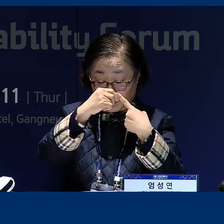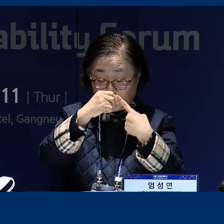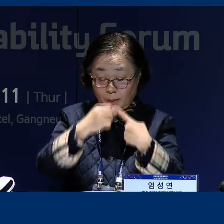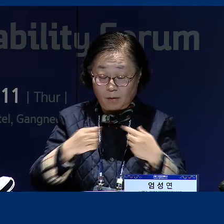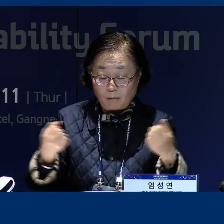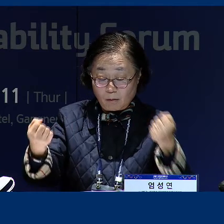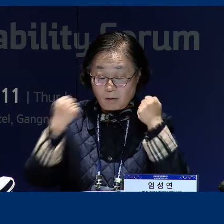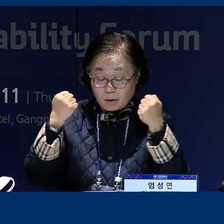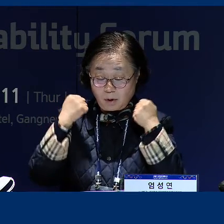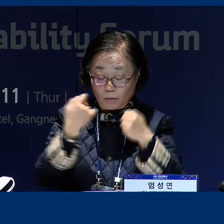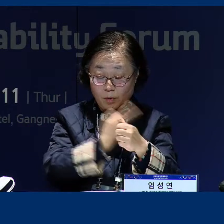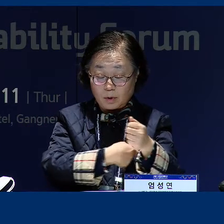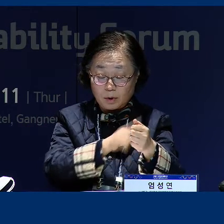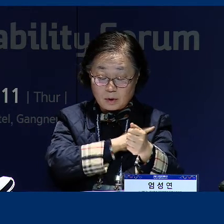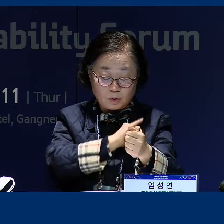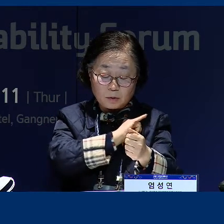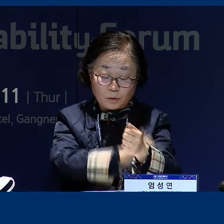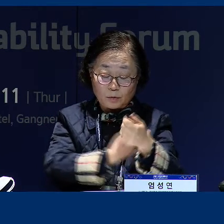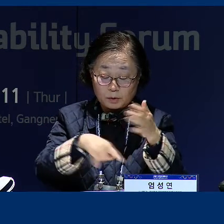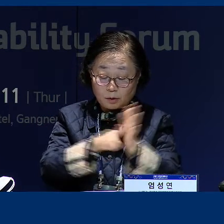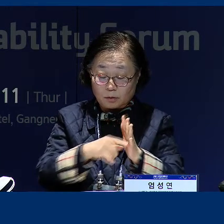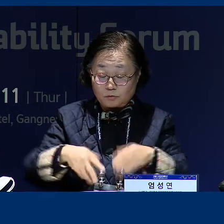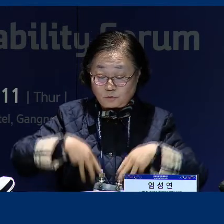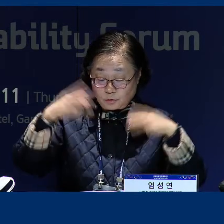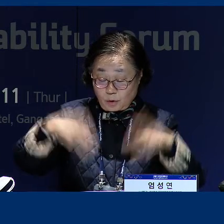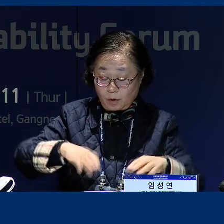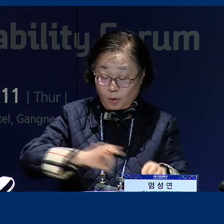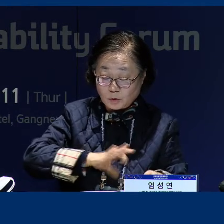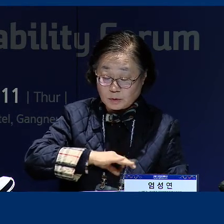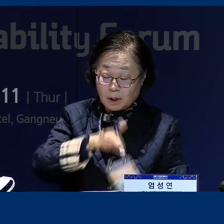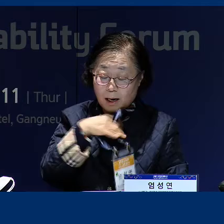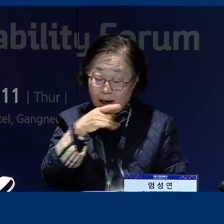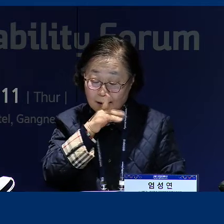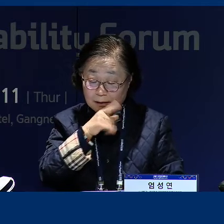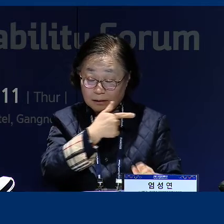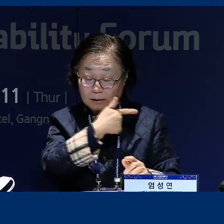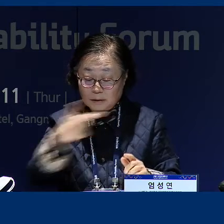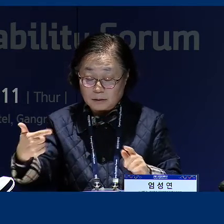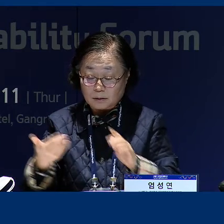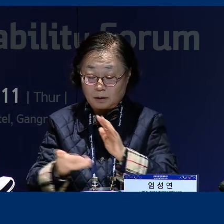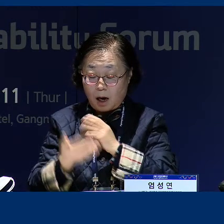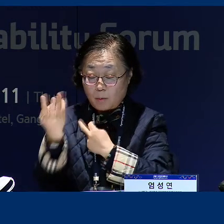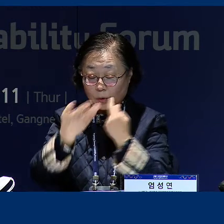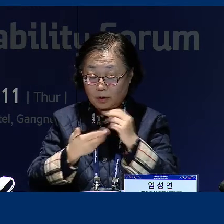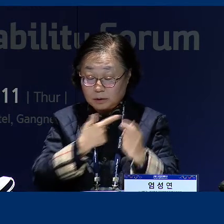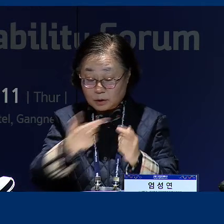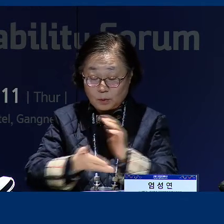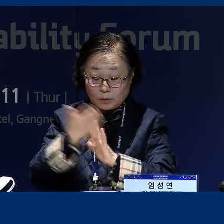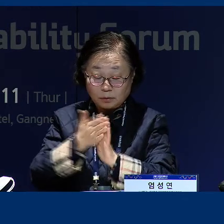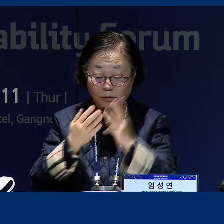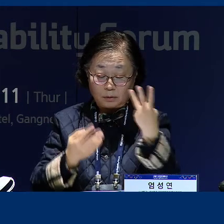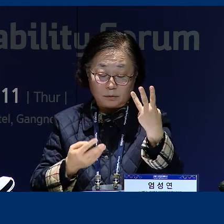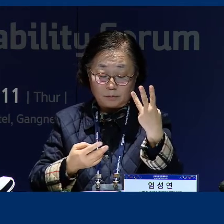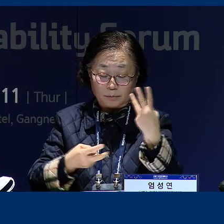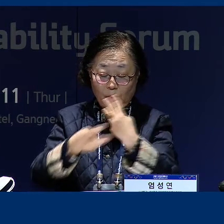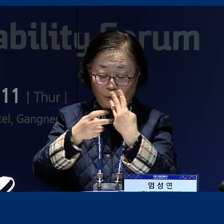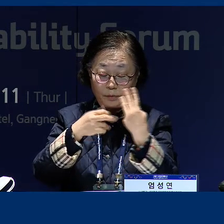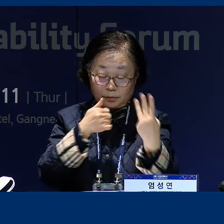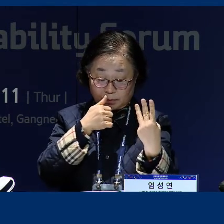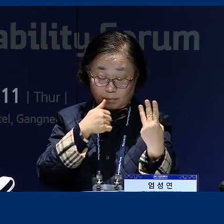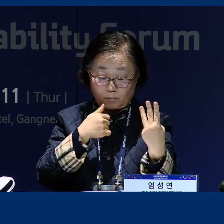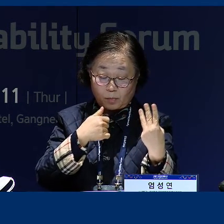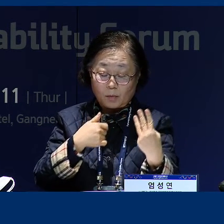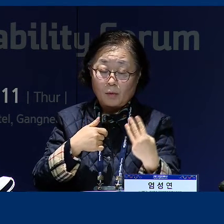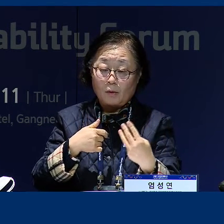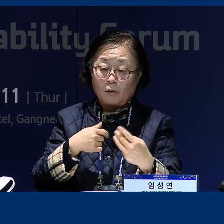건강에 침해를 받지 않도록 3가지 정책적 제안을 드리고자 합니다. 첫째로